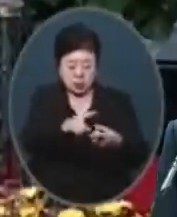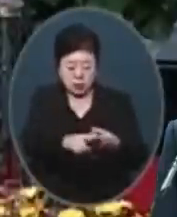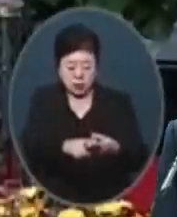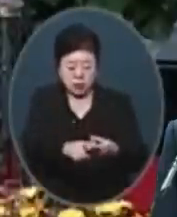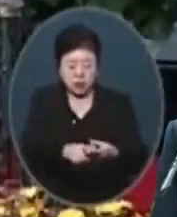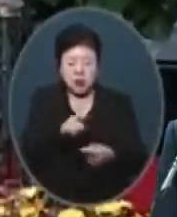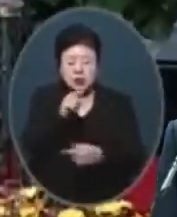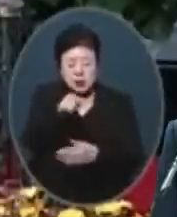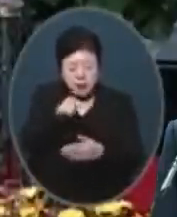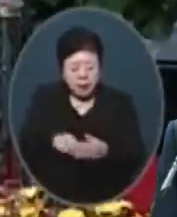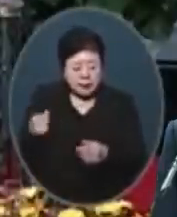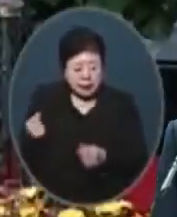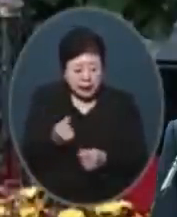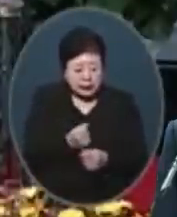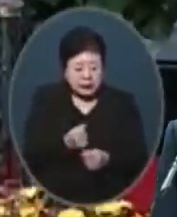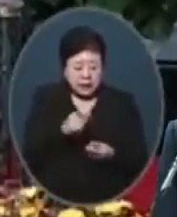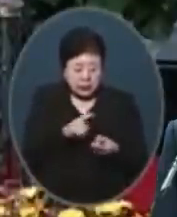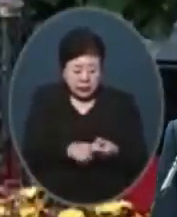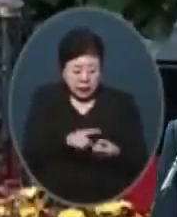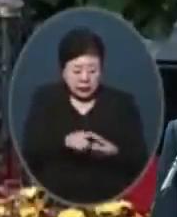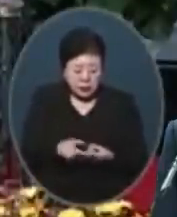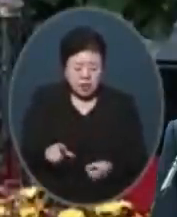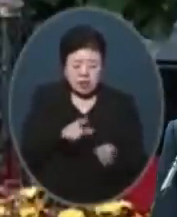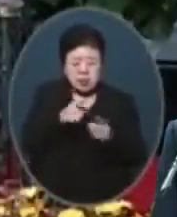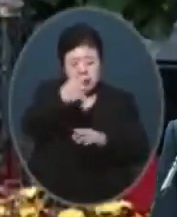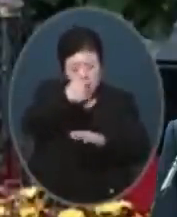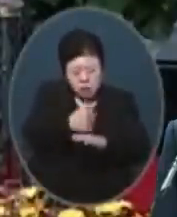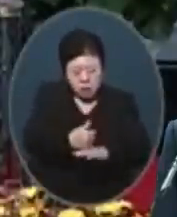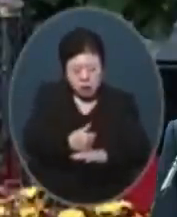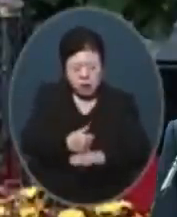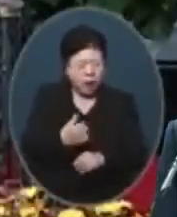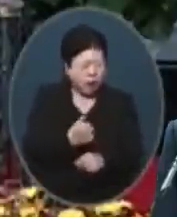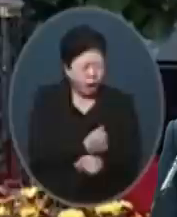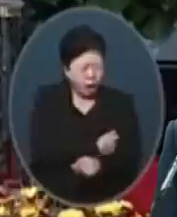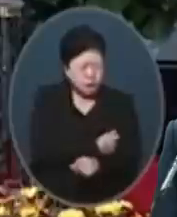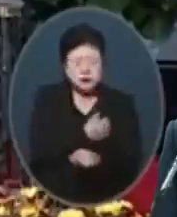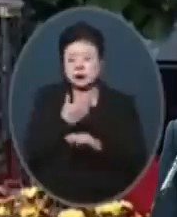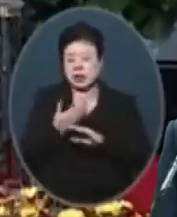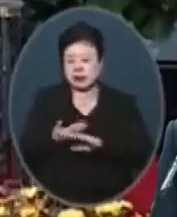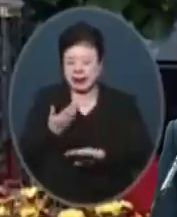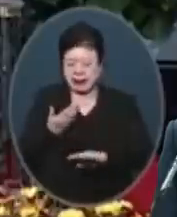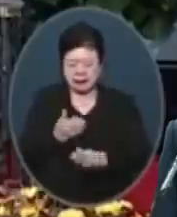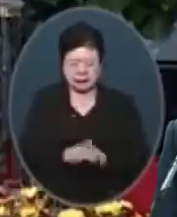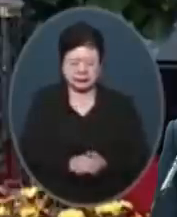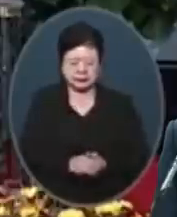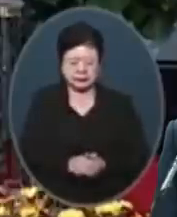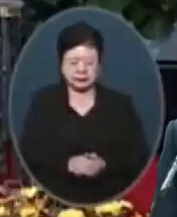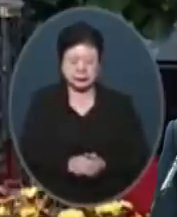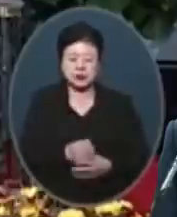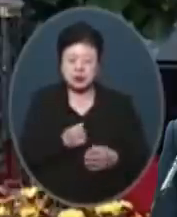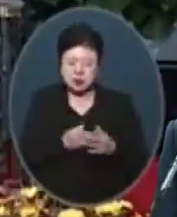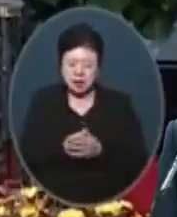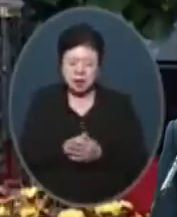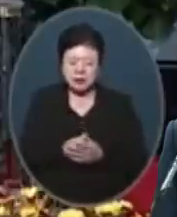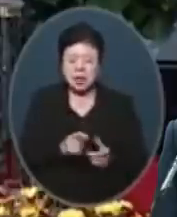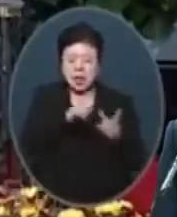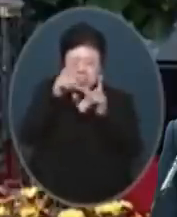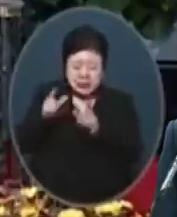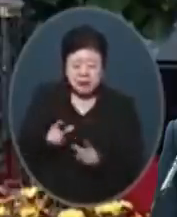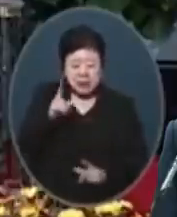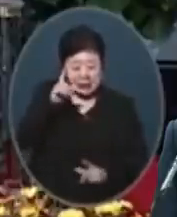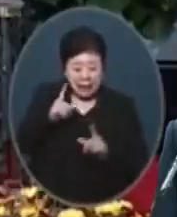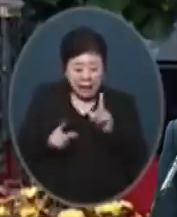어떤 마음을 갖느냐에 따라 삶의 결과가 엄청나게 달라지는 것입니다. 그러므로 삶의